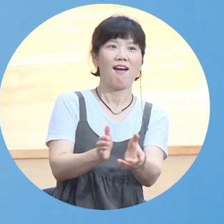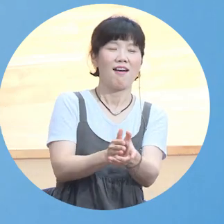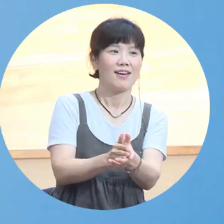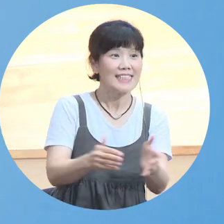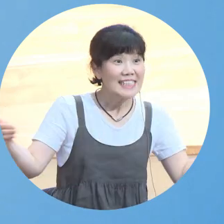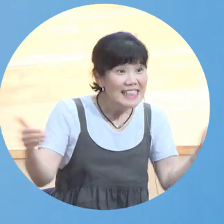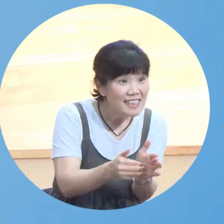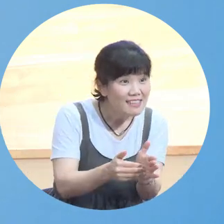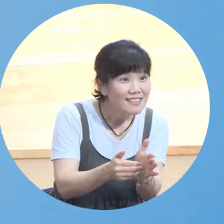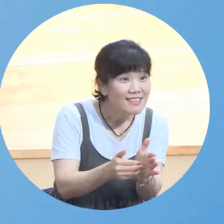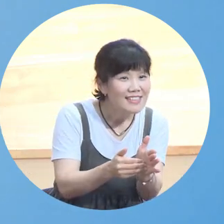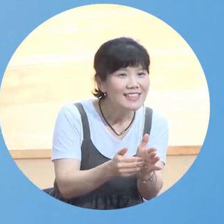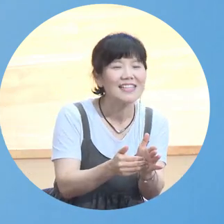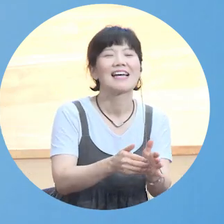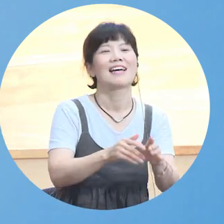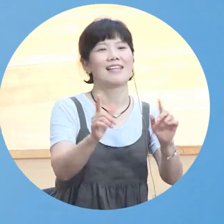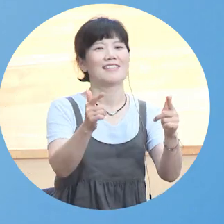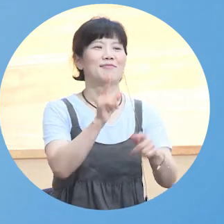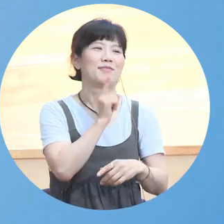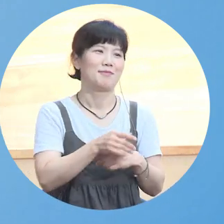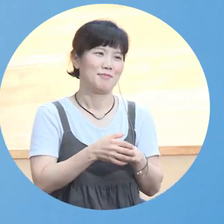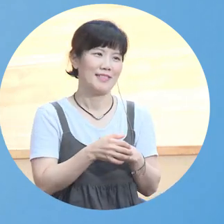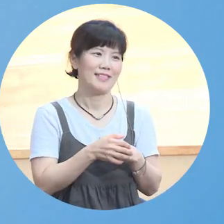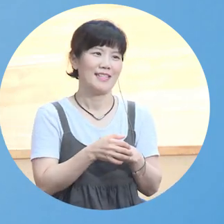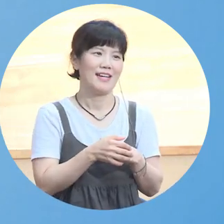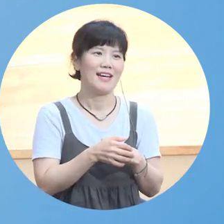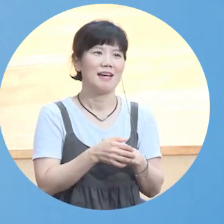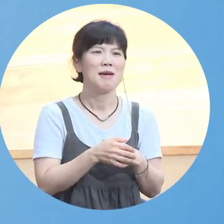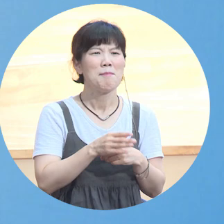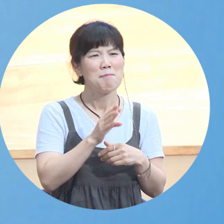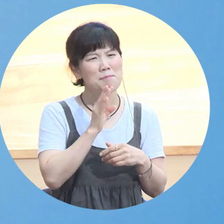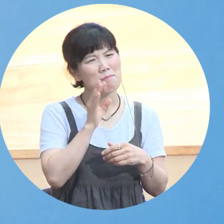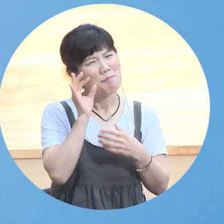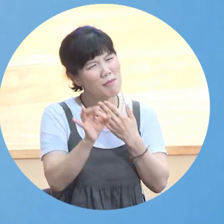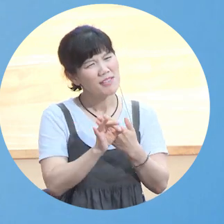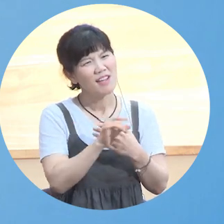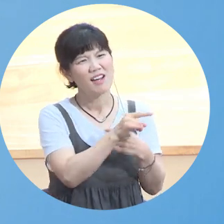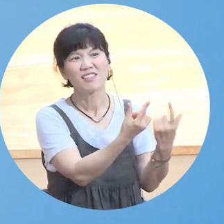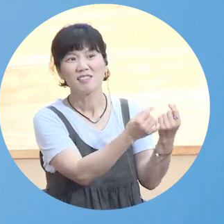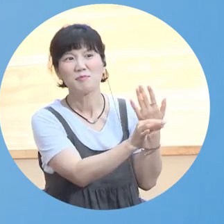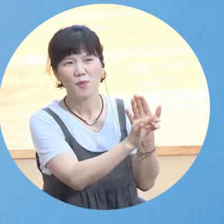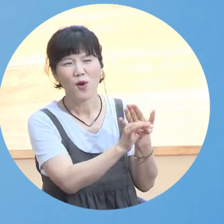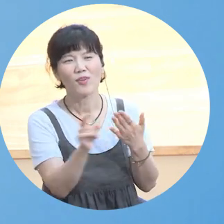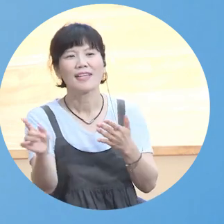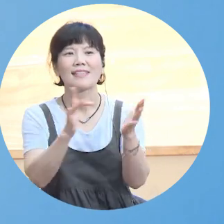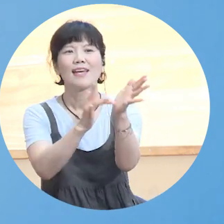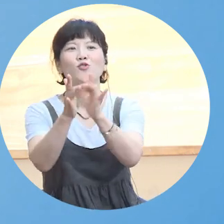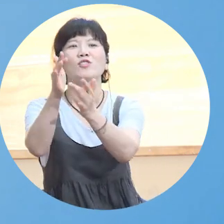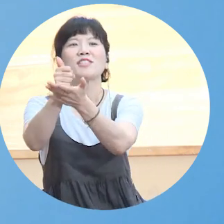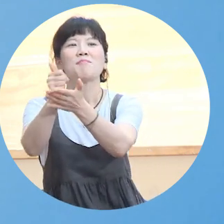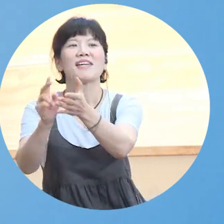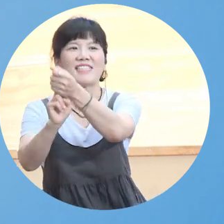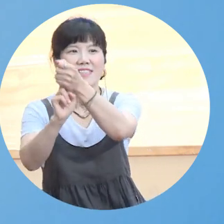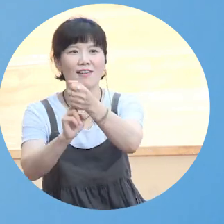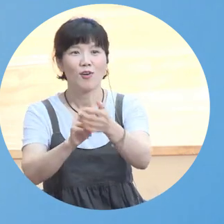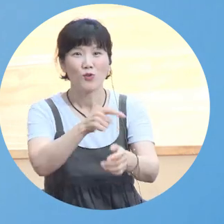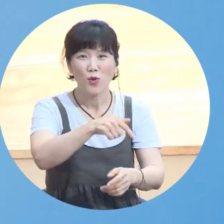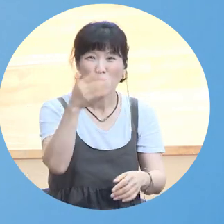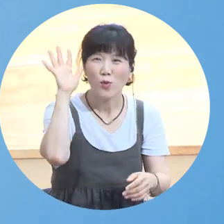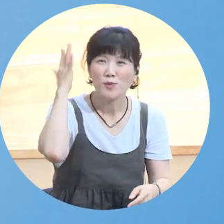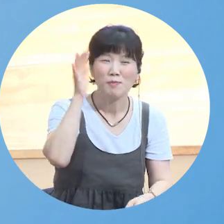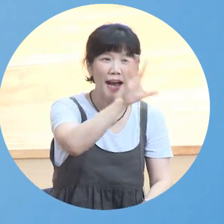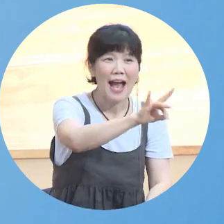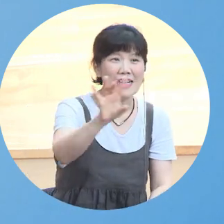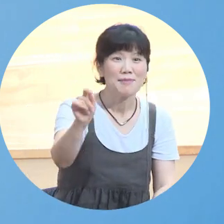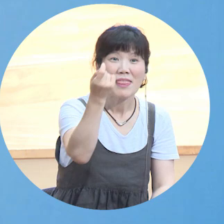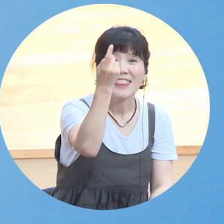것인가 만일 그런 것이 기적이라 면 예수님의 기적과 요즘 뭐 취업에서 한번씩 나오는 그룹 마술 뭐가